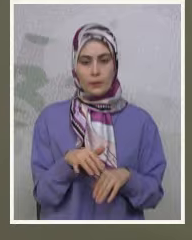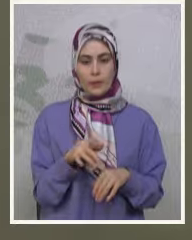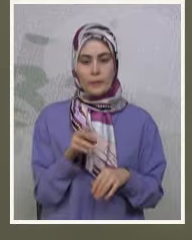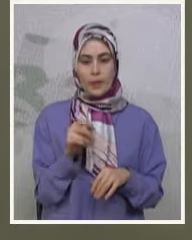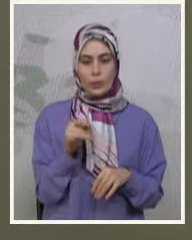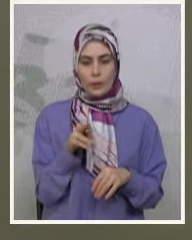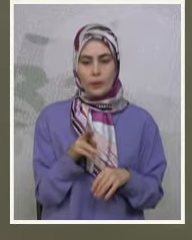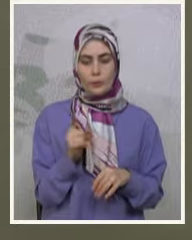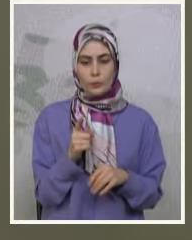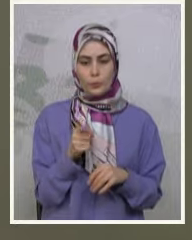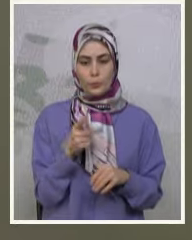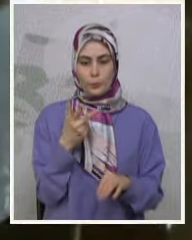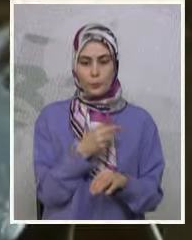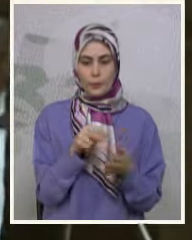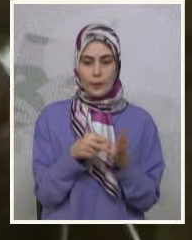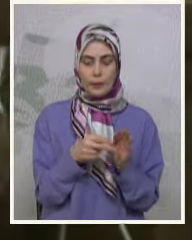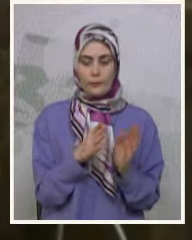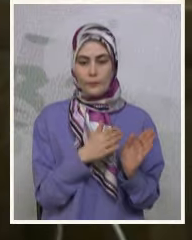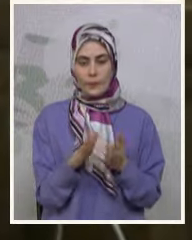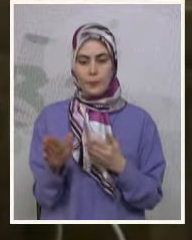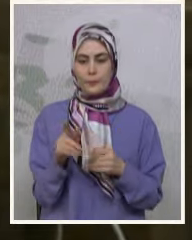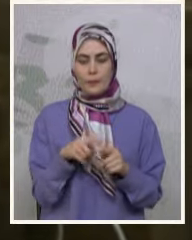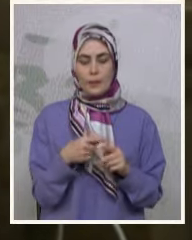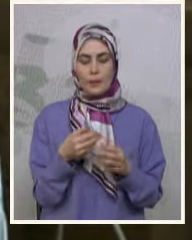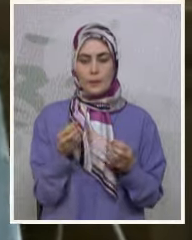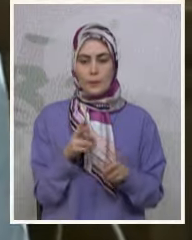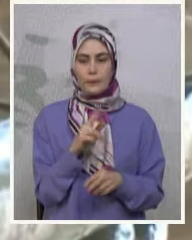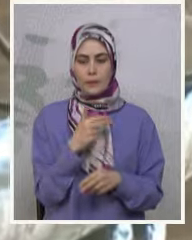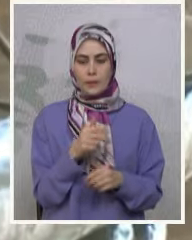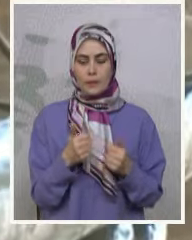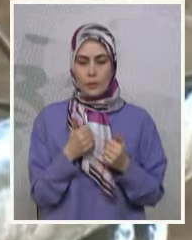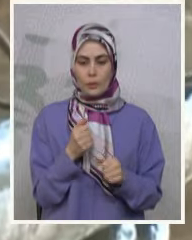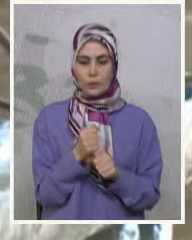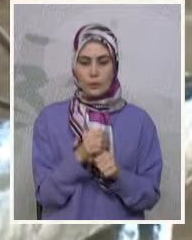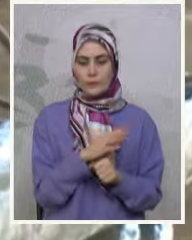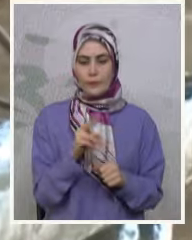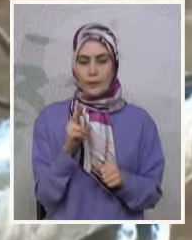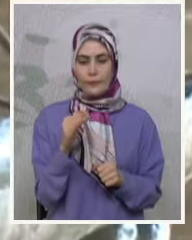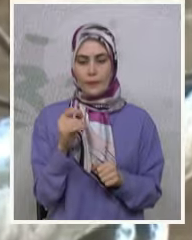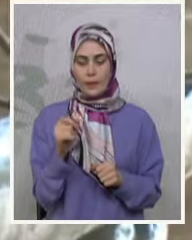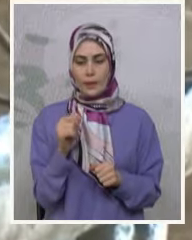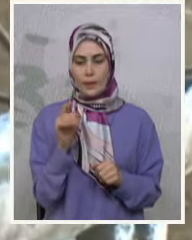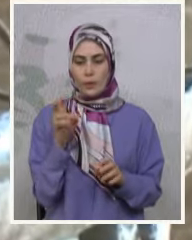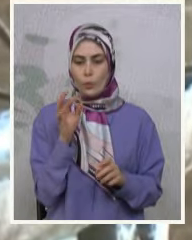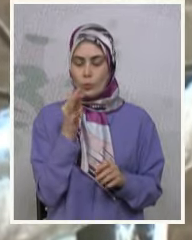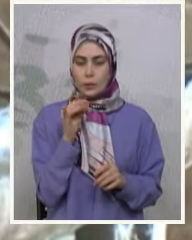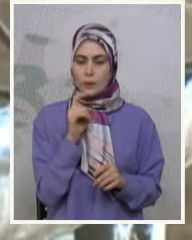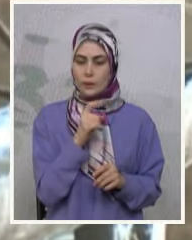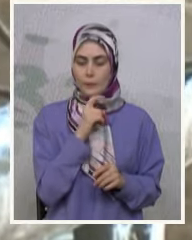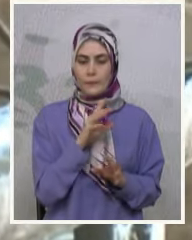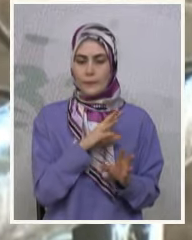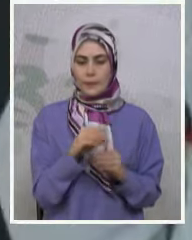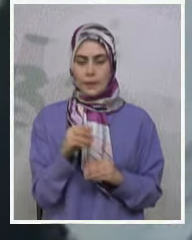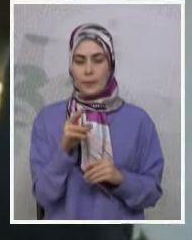благодаря своевременной плановой вакцинации. Ее специалисты стараются проводить во всех КФХ региона в осенне-зимний период. Все